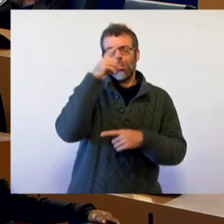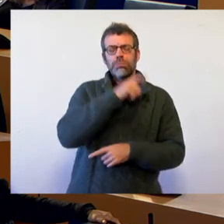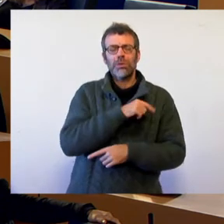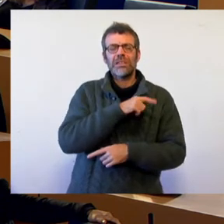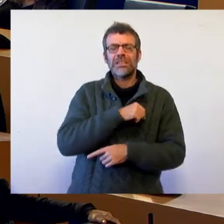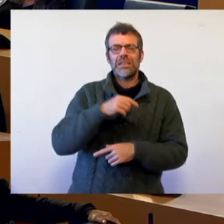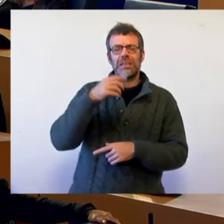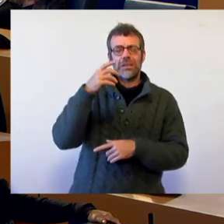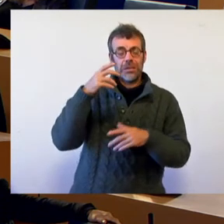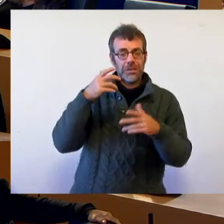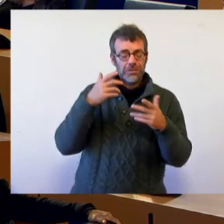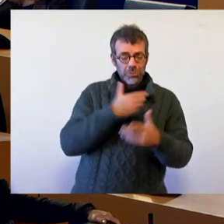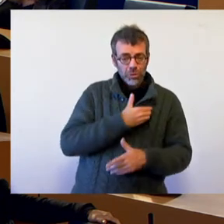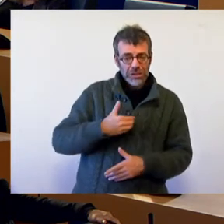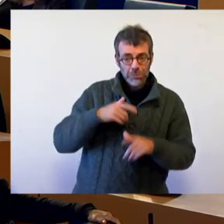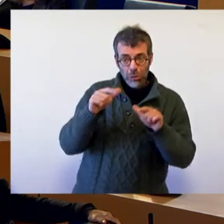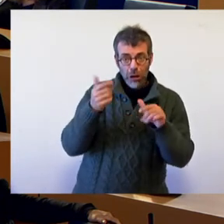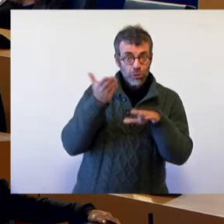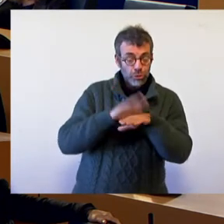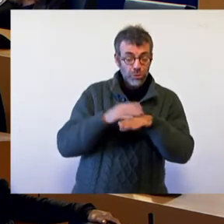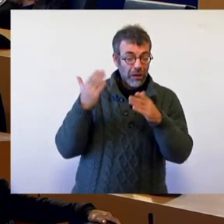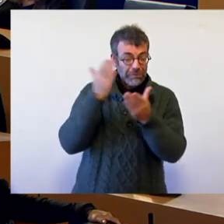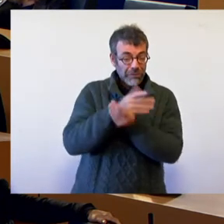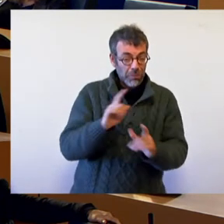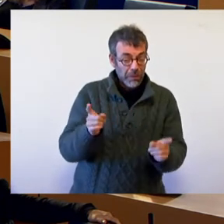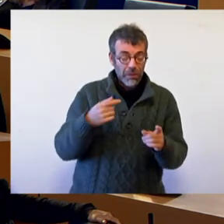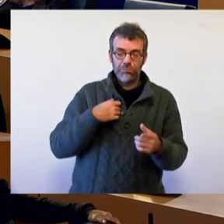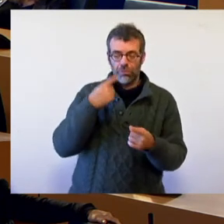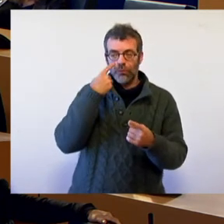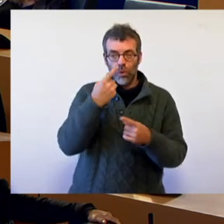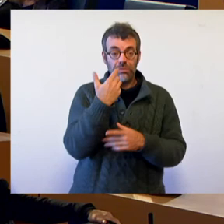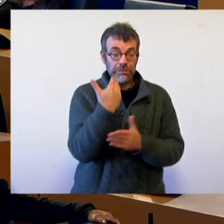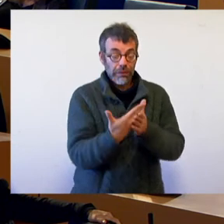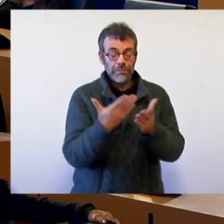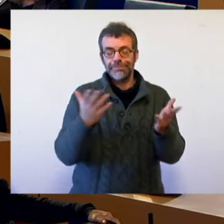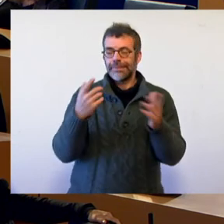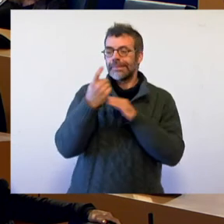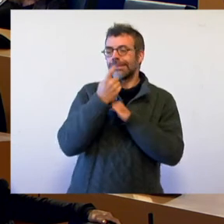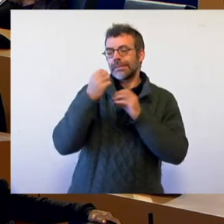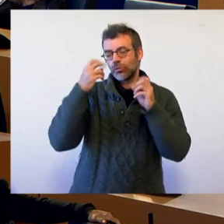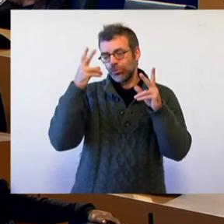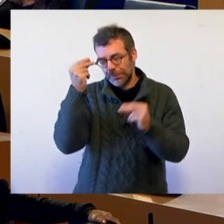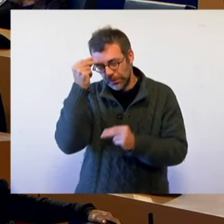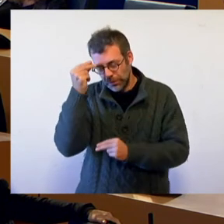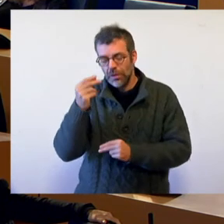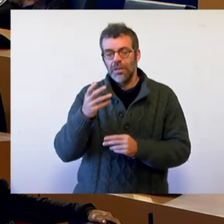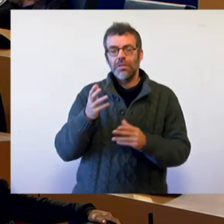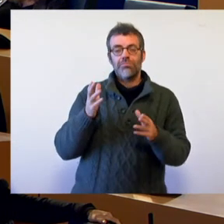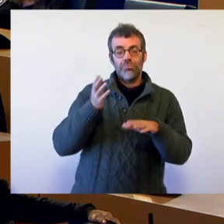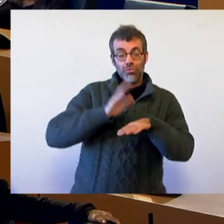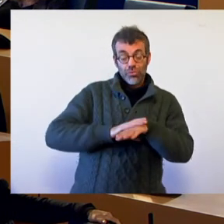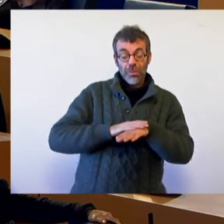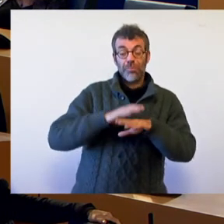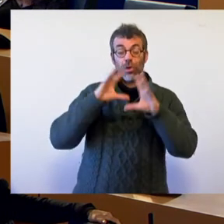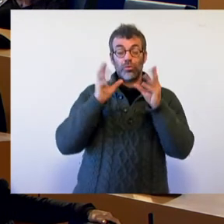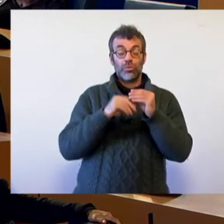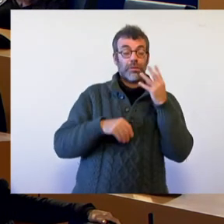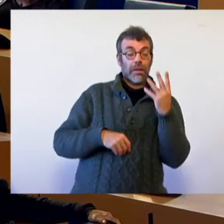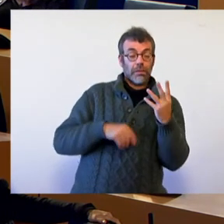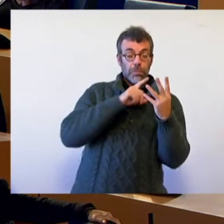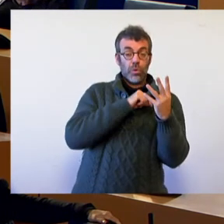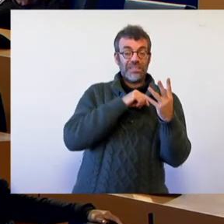pas. Quand on est face à un marché d'une telle ampleur, 4 policiers municipaux ou 6 policiers